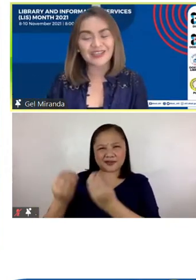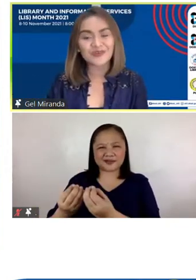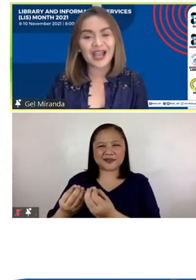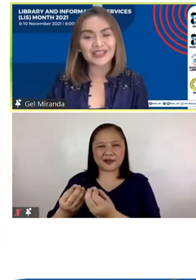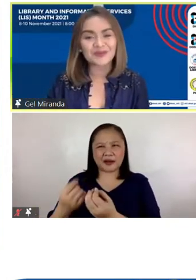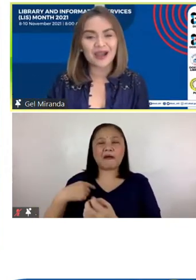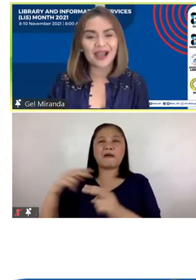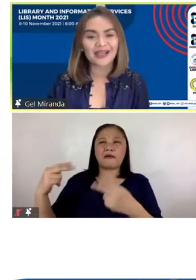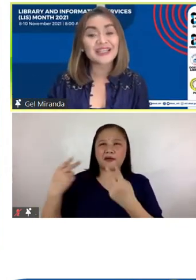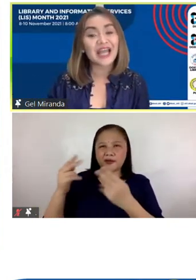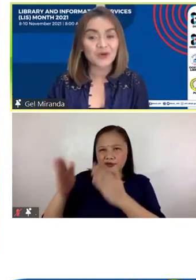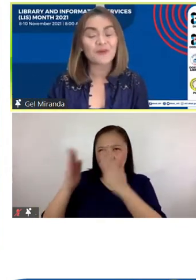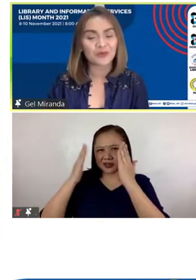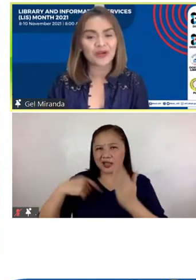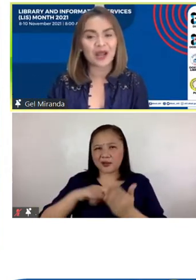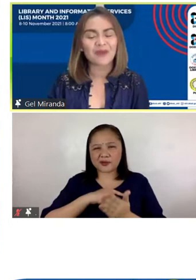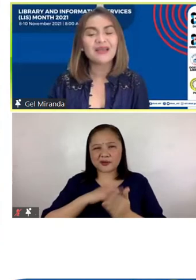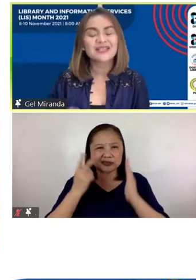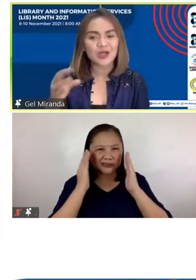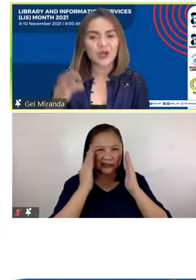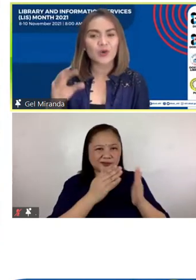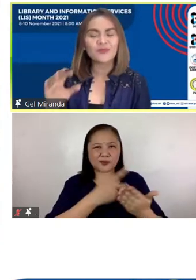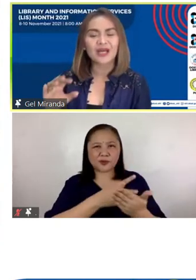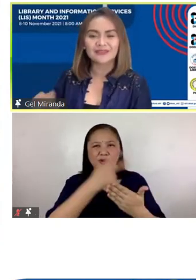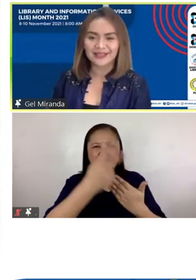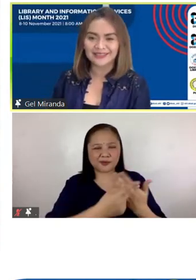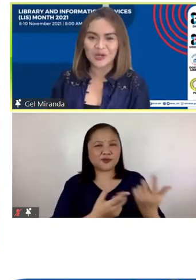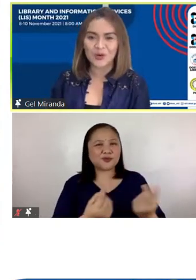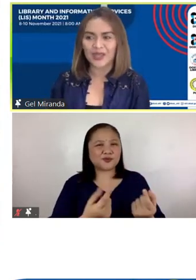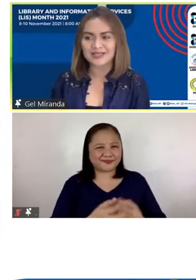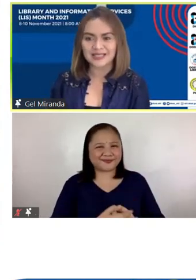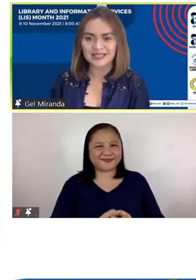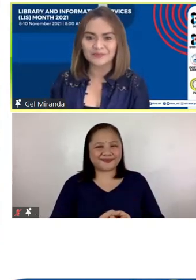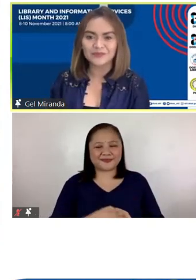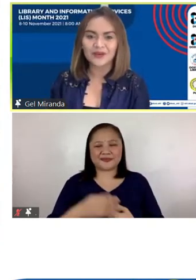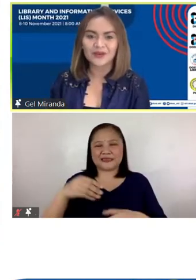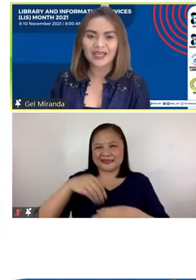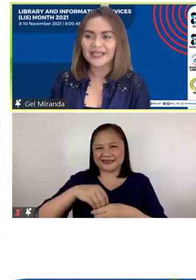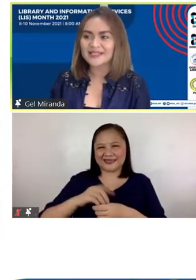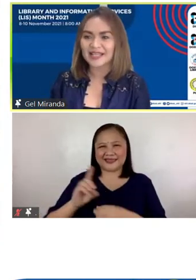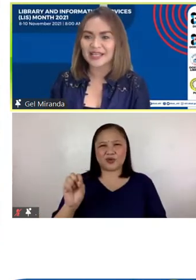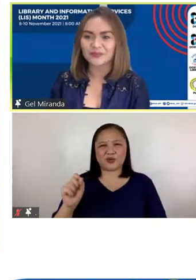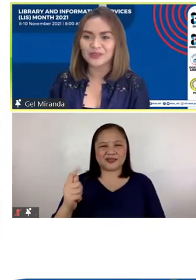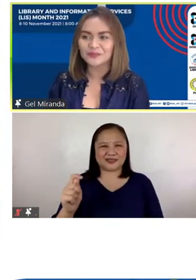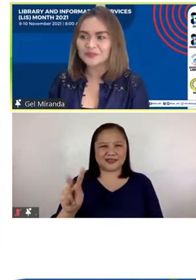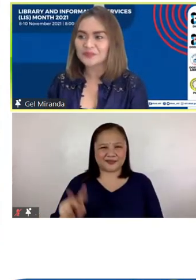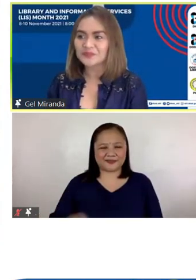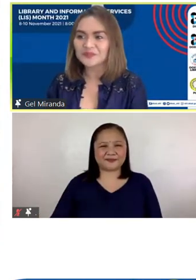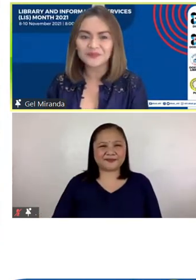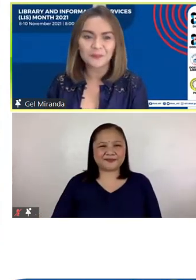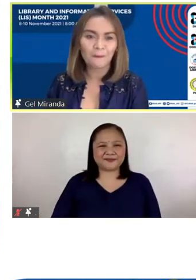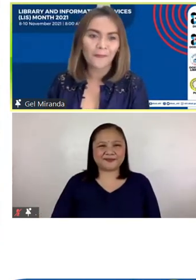napapansin na yung ating mga ginagawang programa sa loob ng DOST. Okay, next slide po.